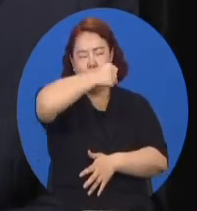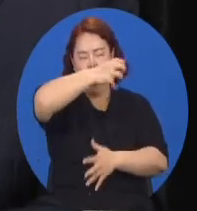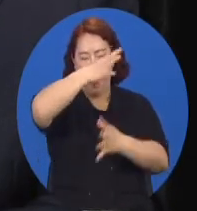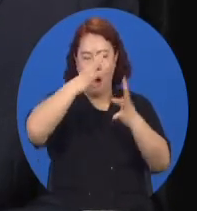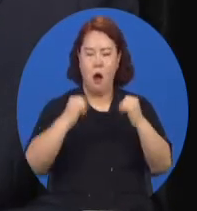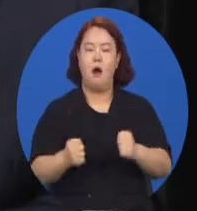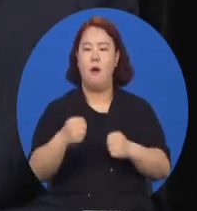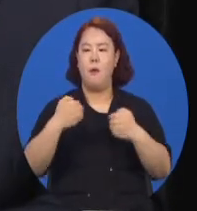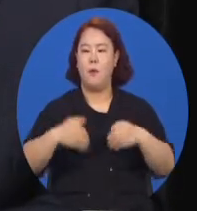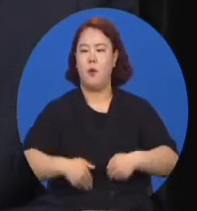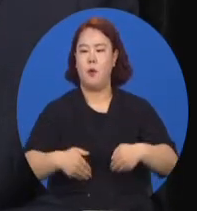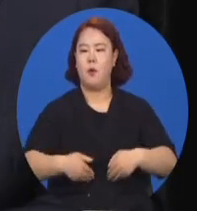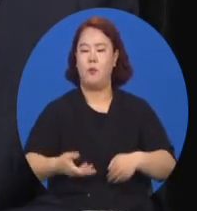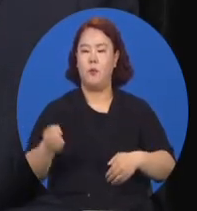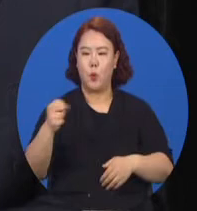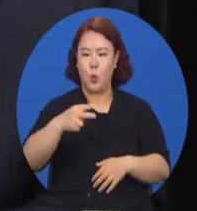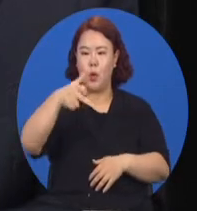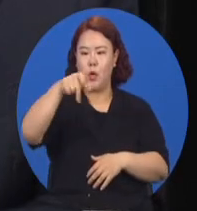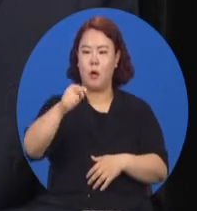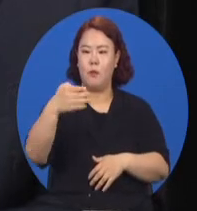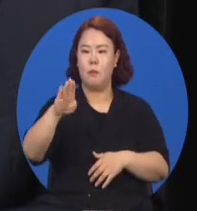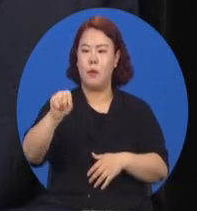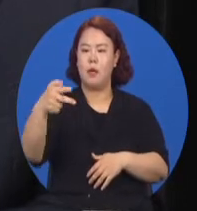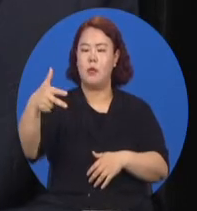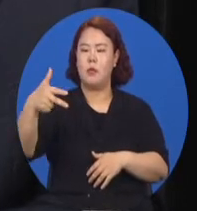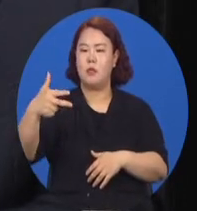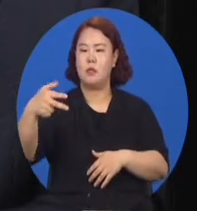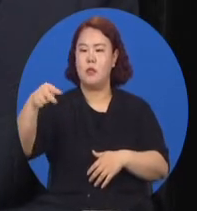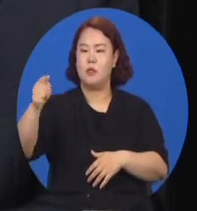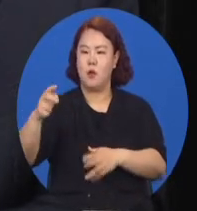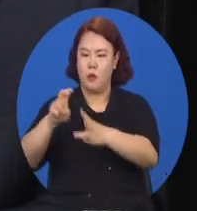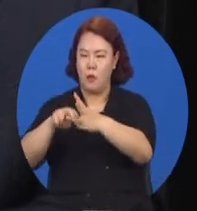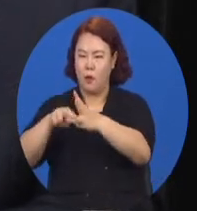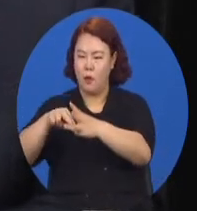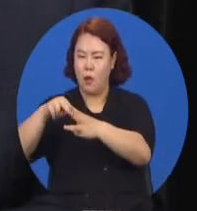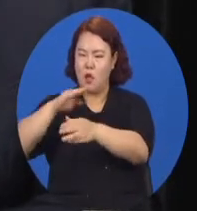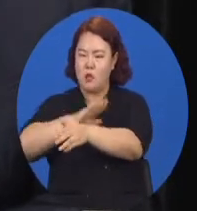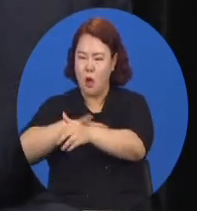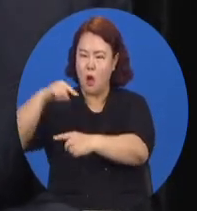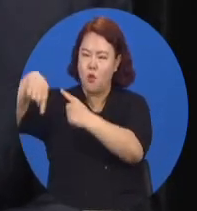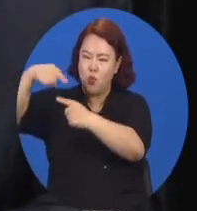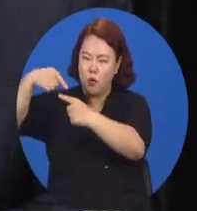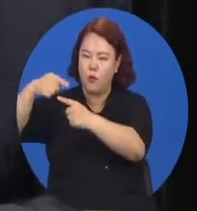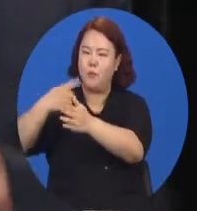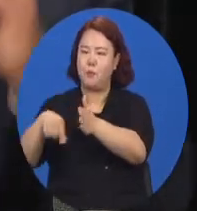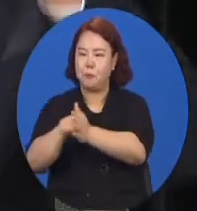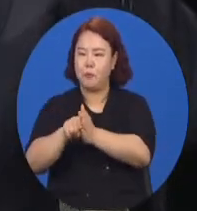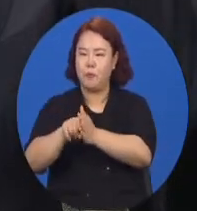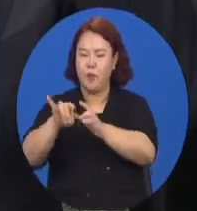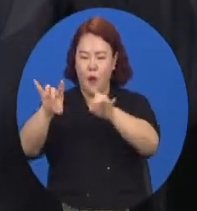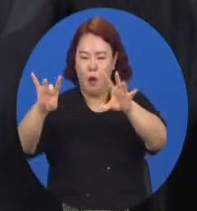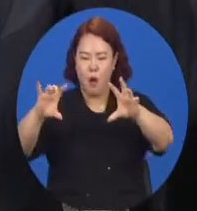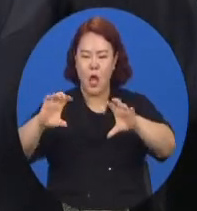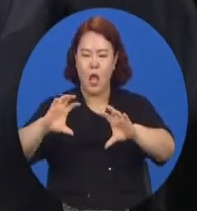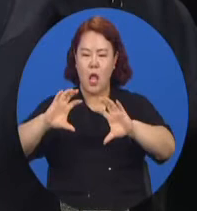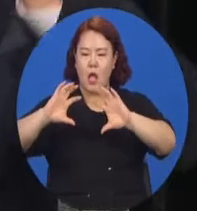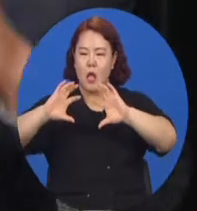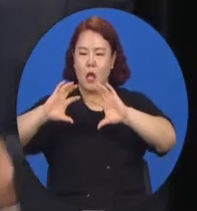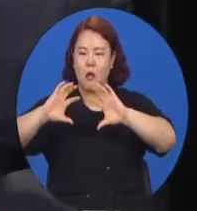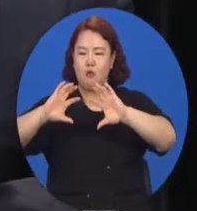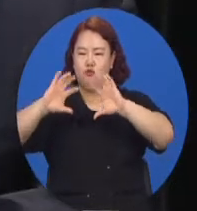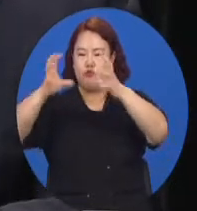들어갑니다. 그리고 컨벤션 센터가 제대로 유지 운영되기 위해서는 각종 국제 행사들을 엄청나게 유치해야